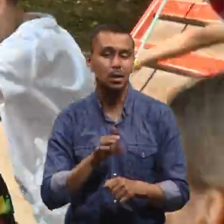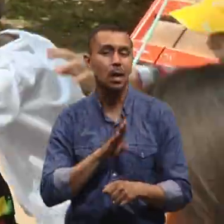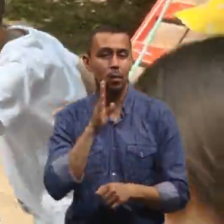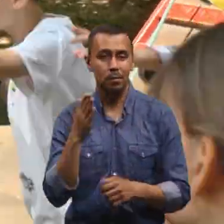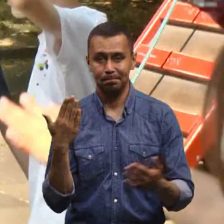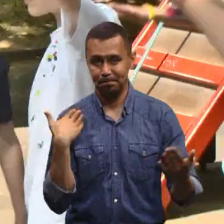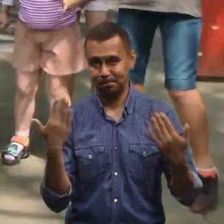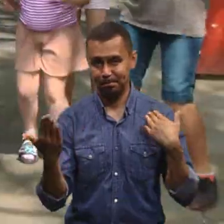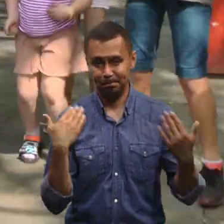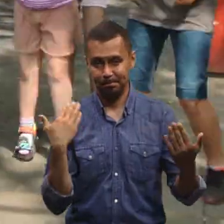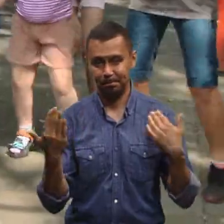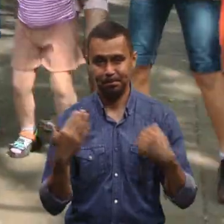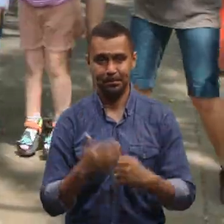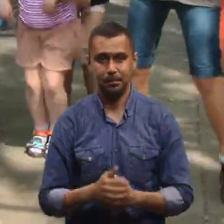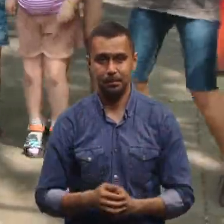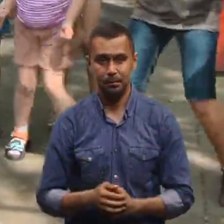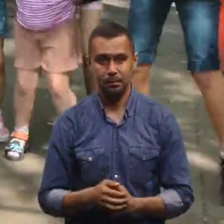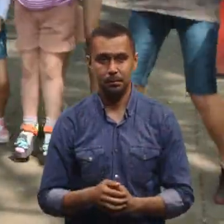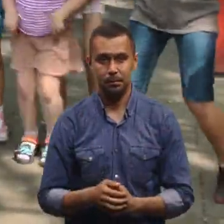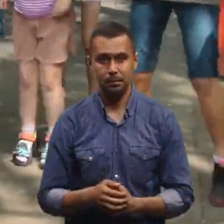ранкової фізкульт-хвилинки.